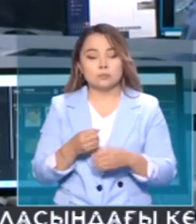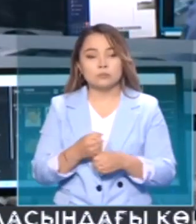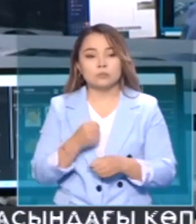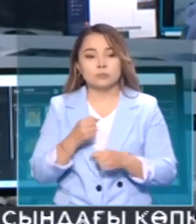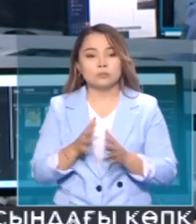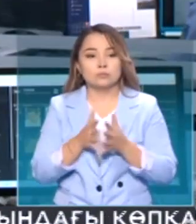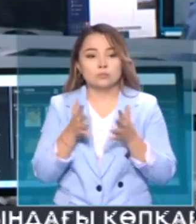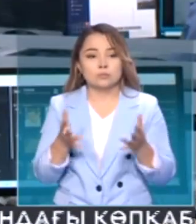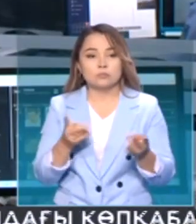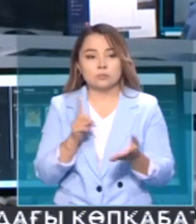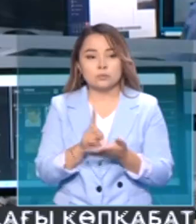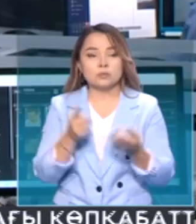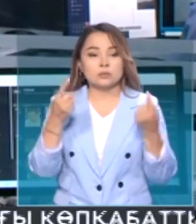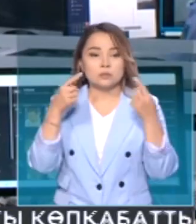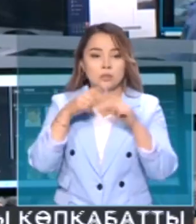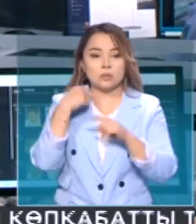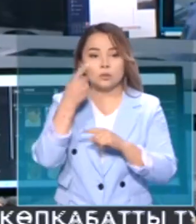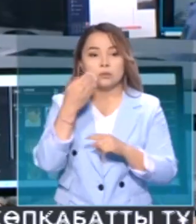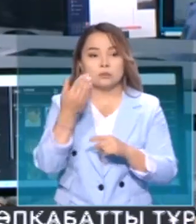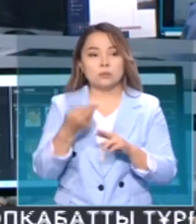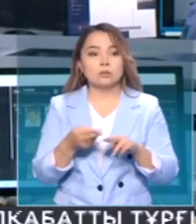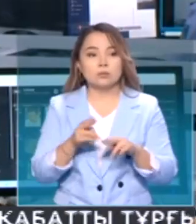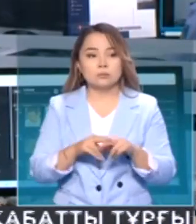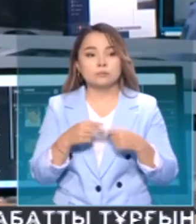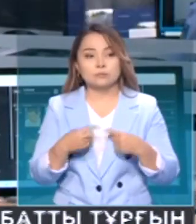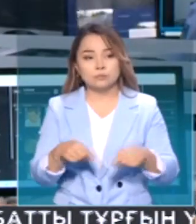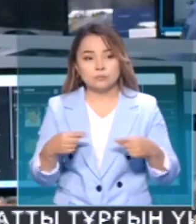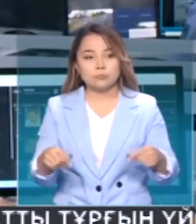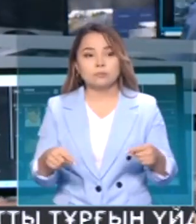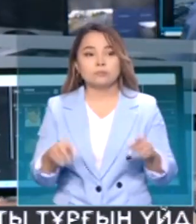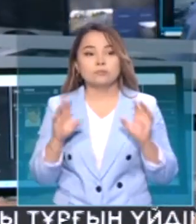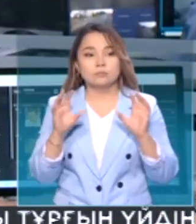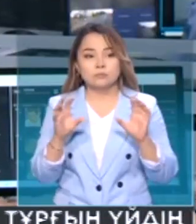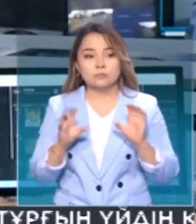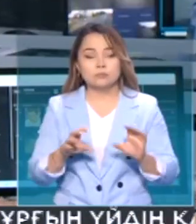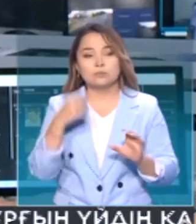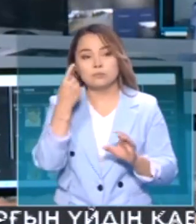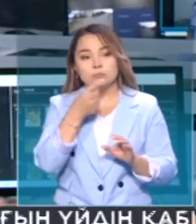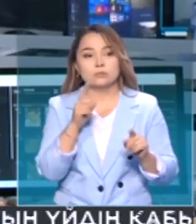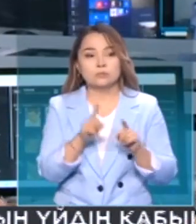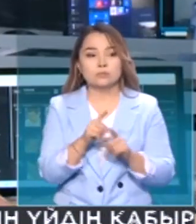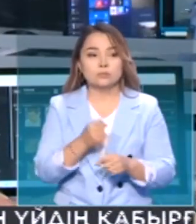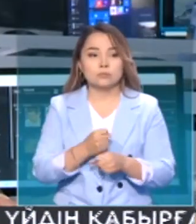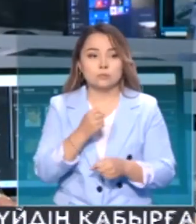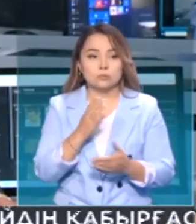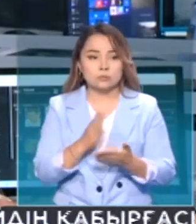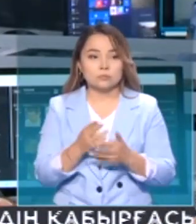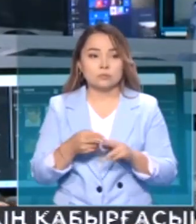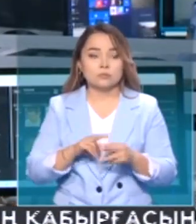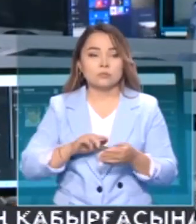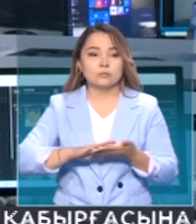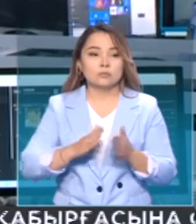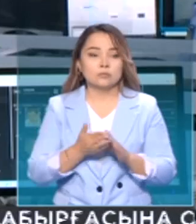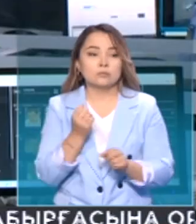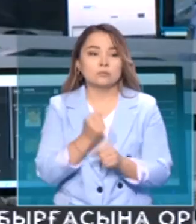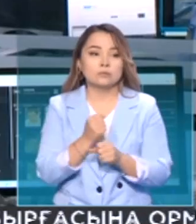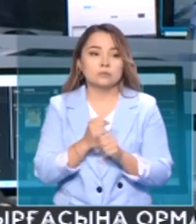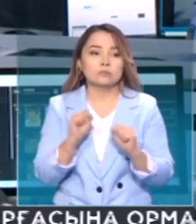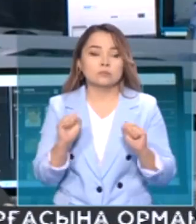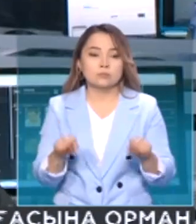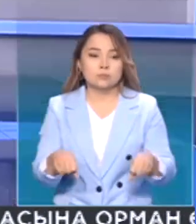деген жаңағы техникалық тұрғыда, басқалай жаңағыдай заңдық тұрғыда жаңағыдай күшейту, осындай жағдай жасау, бір сөзбен